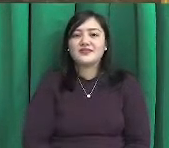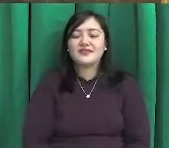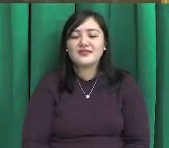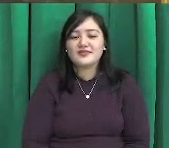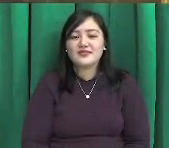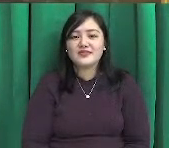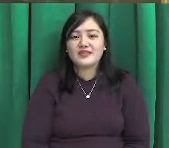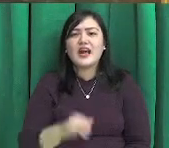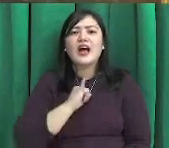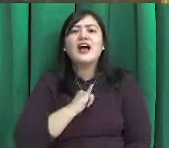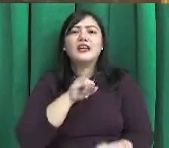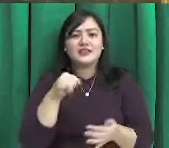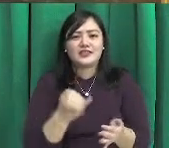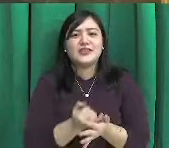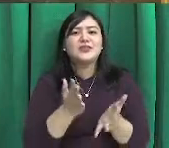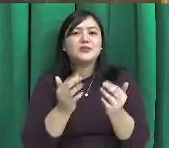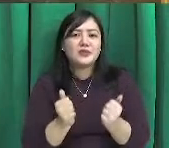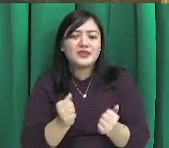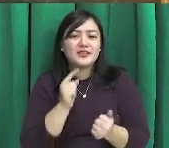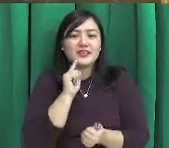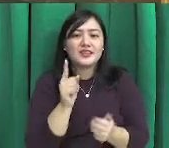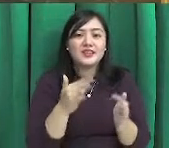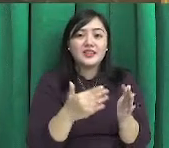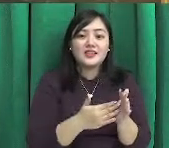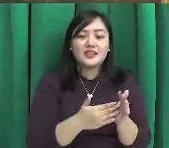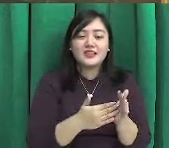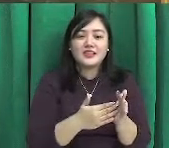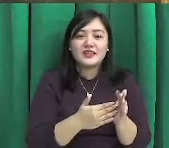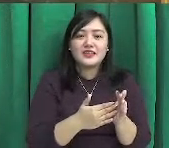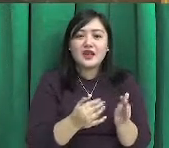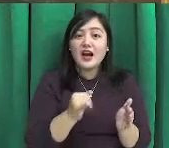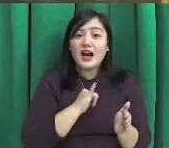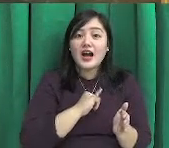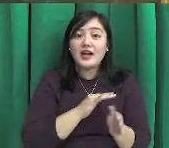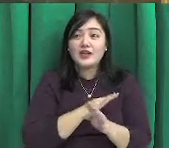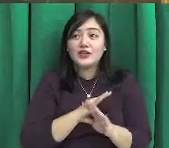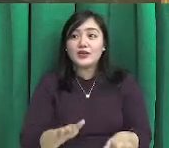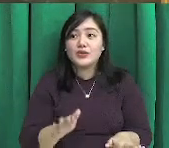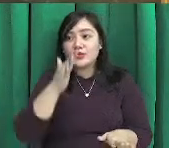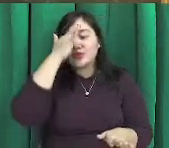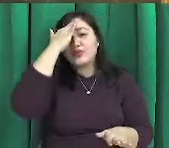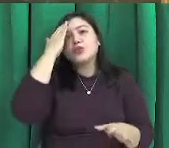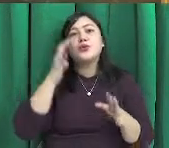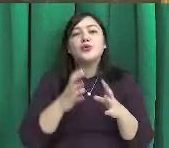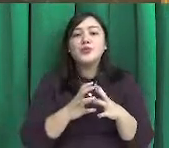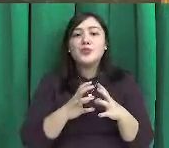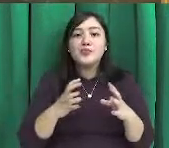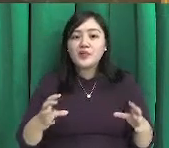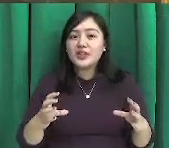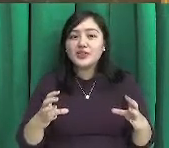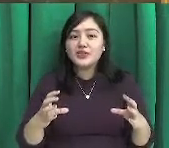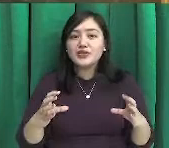kasi ibig ko pong sabihin kanina, hindi ko po siya gustong kilalanin.